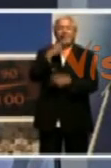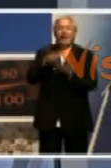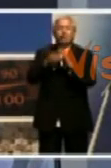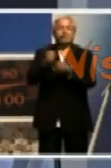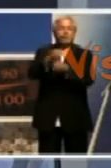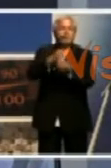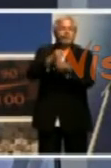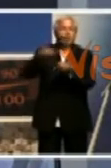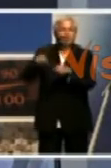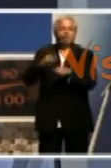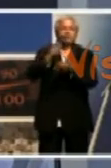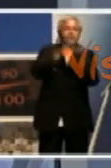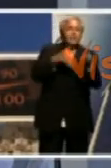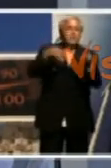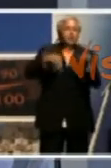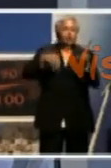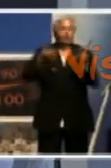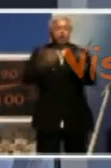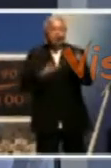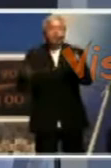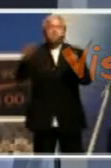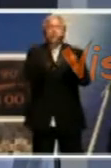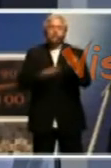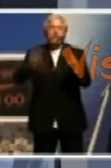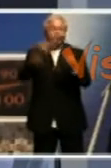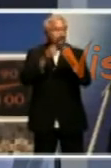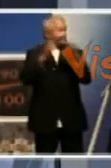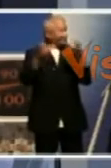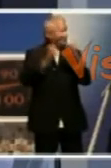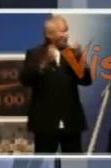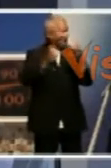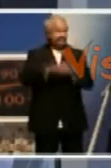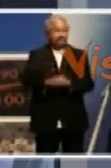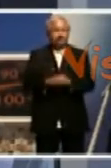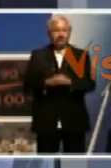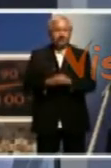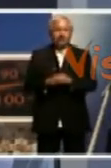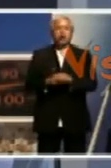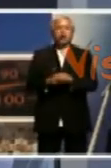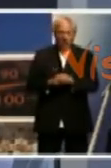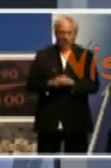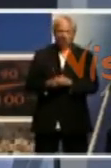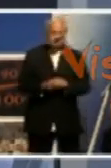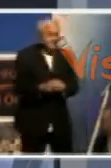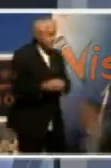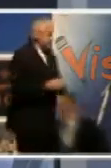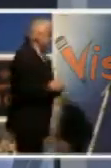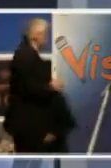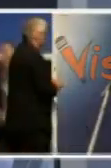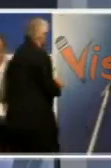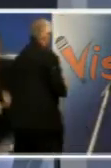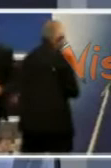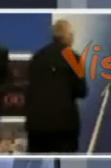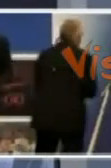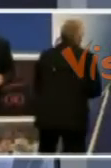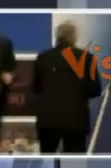a Mirafiori, in un progetto industriale, che è un progetto industriale, che non è l'unico progetto industriale, che non può essere soltanto il